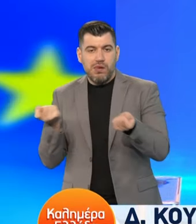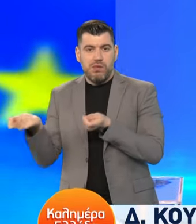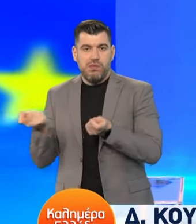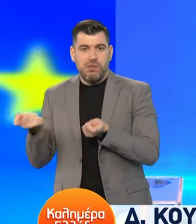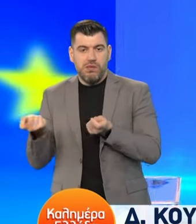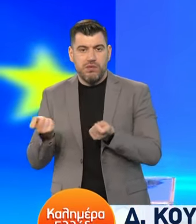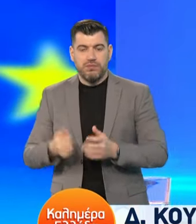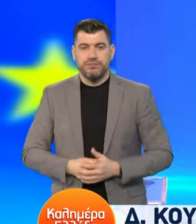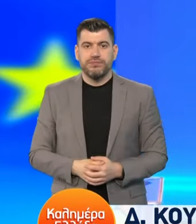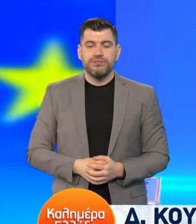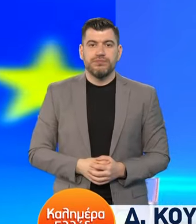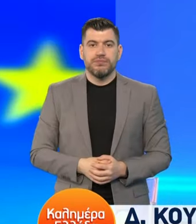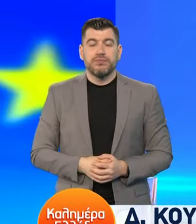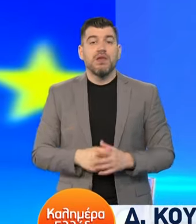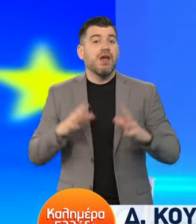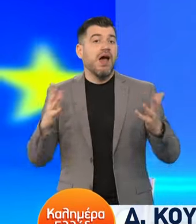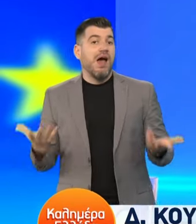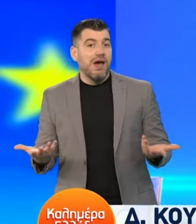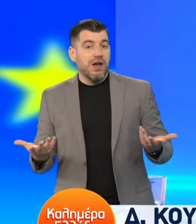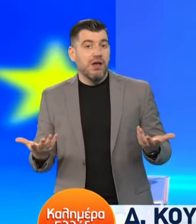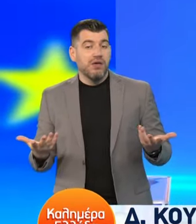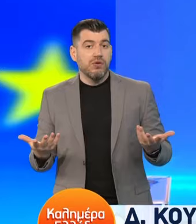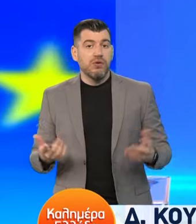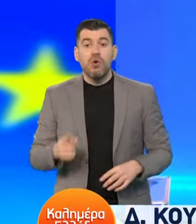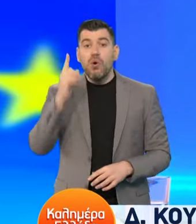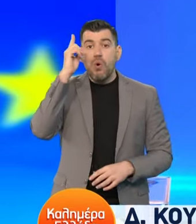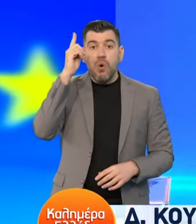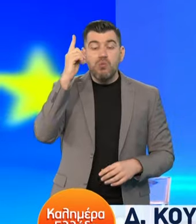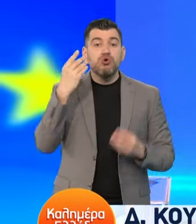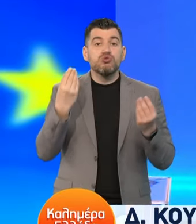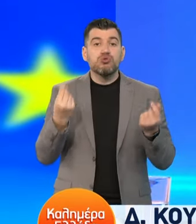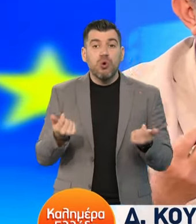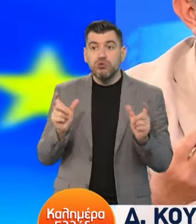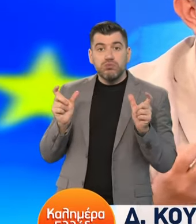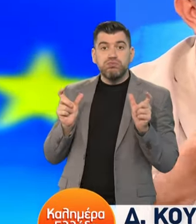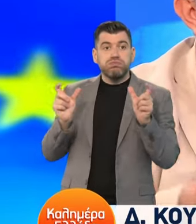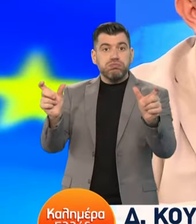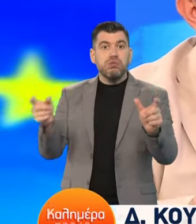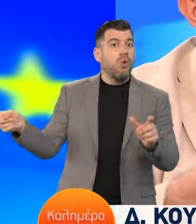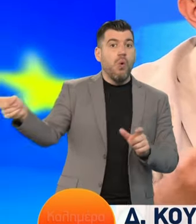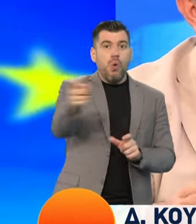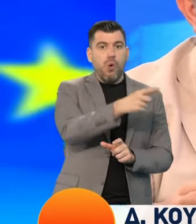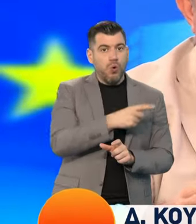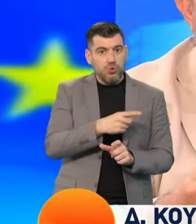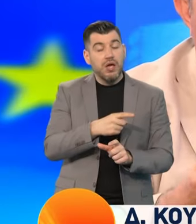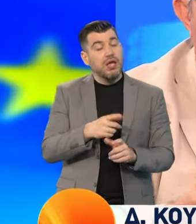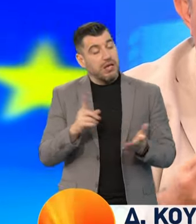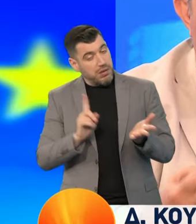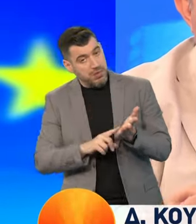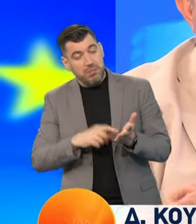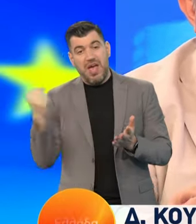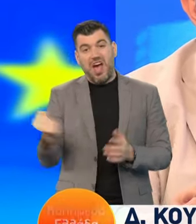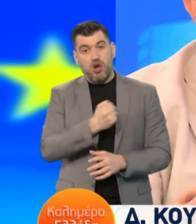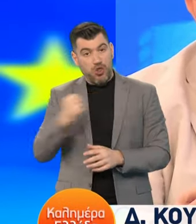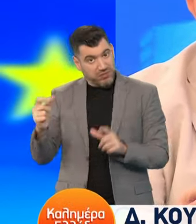πάρα πολύ πίσω. Άρα λοιπόν, ο μόνος γνήσιος αντίπαλος, γιατί βεβαίως πρέπει να αντιπαλέψει και την ακροδεξιά και τον φασισμό, είναι